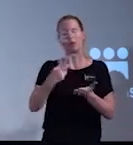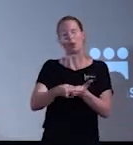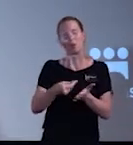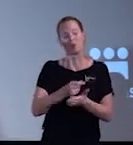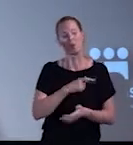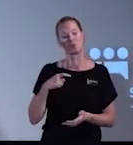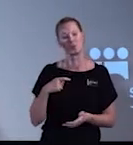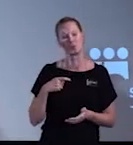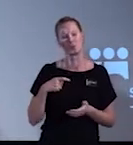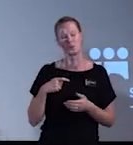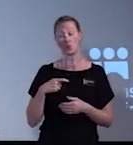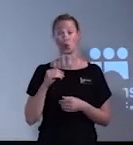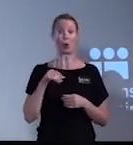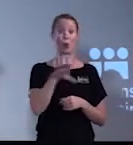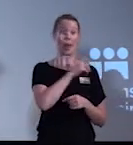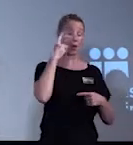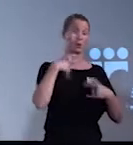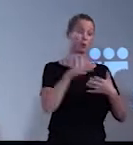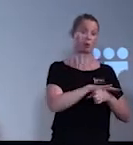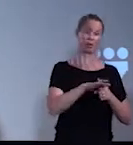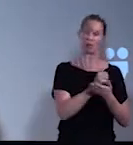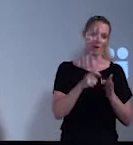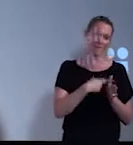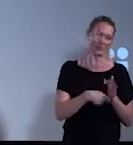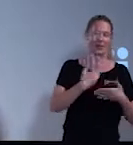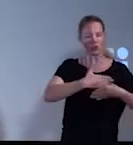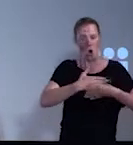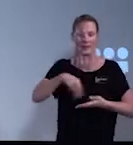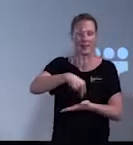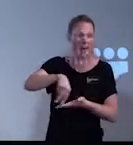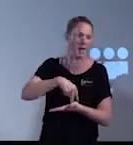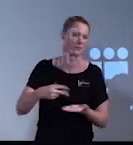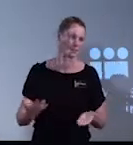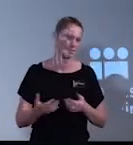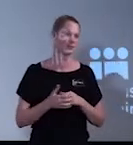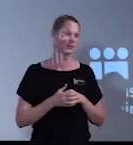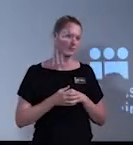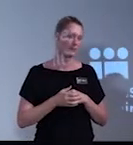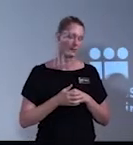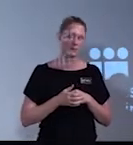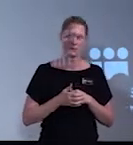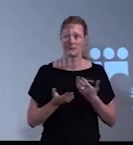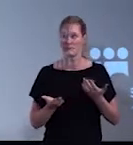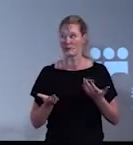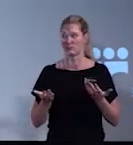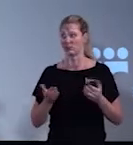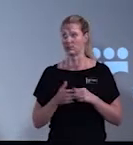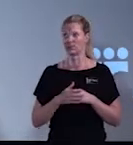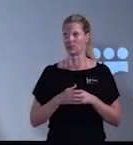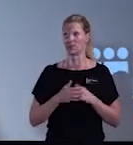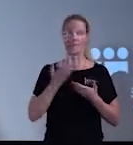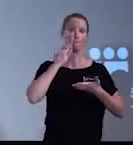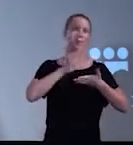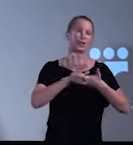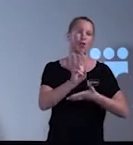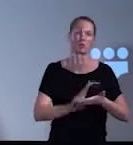Ja, och så är det inom hela kulturområdet. Absolut. Det är inte bara film, så är det med teater, med dansen. Alltså med bildkonsten.